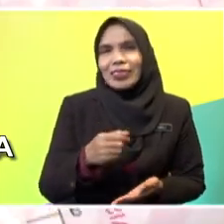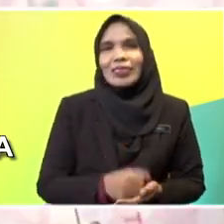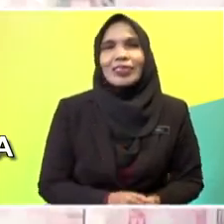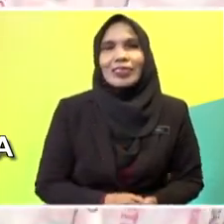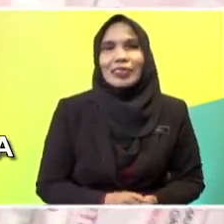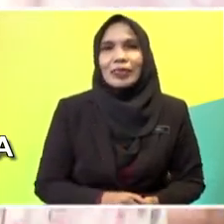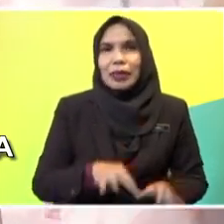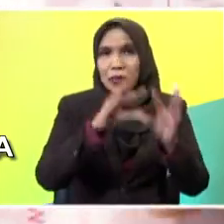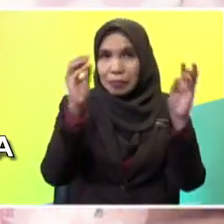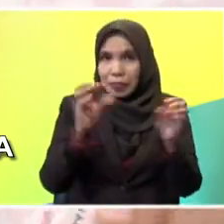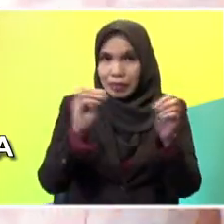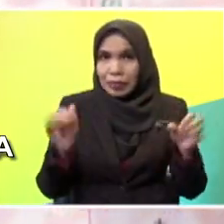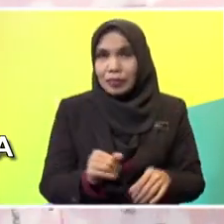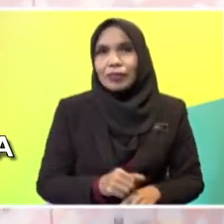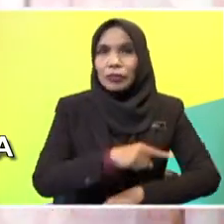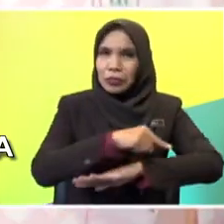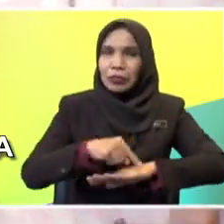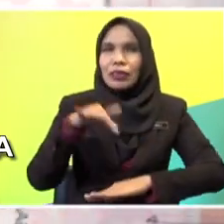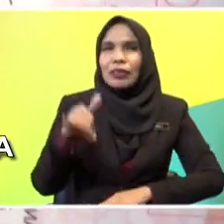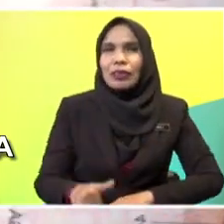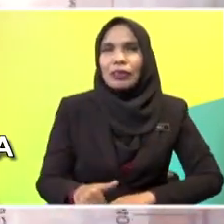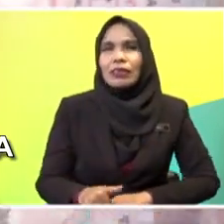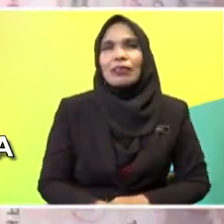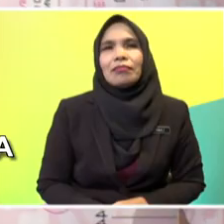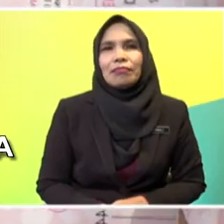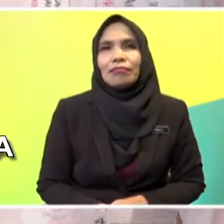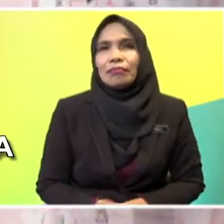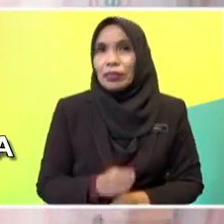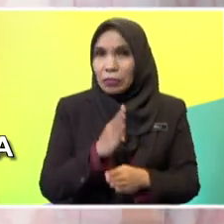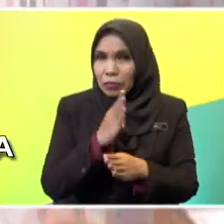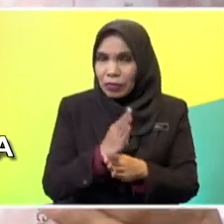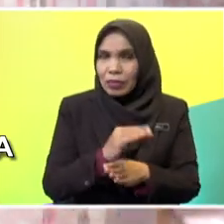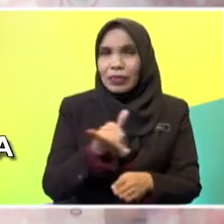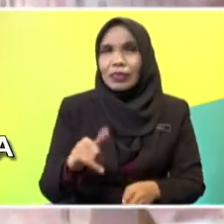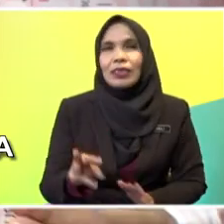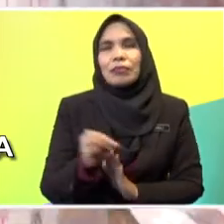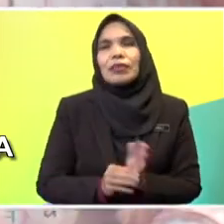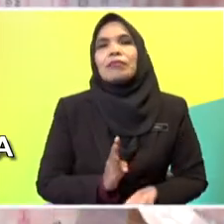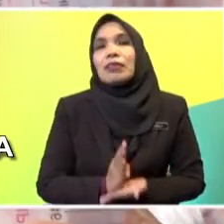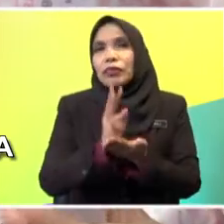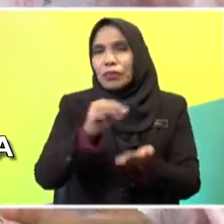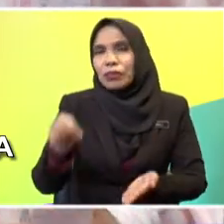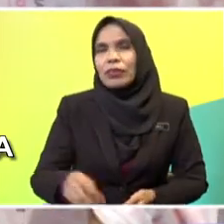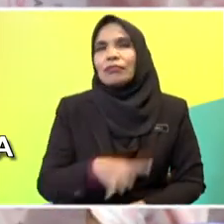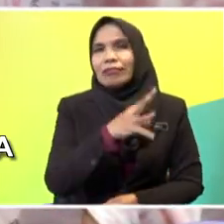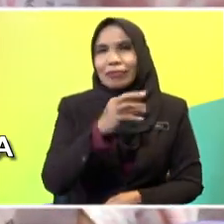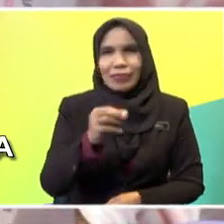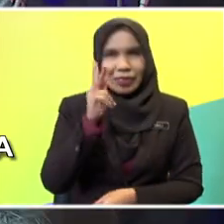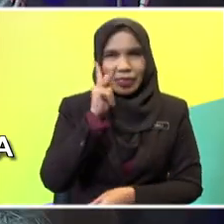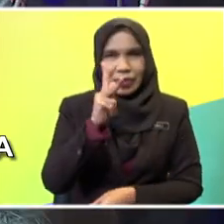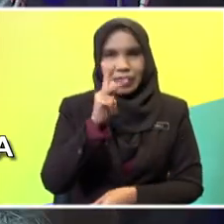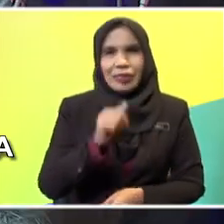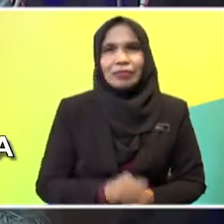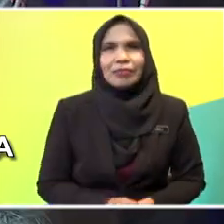bukan sahaja membantu murid-murid tapi juga Kak Rina yang pertama kali belajar untuk membuat ukuran pola